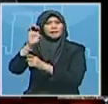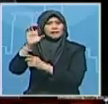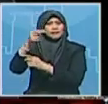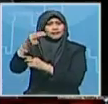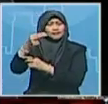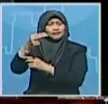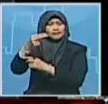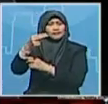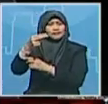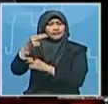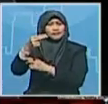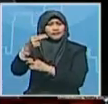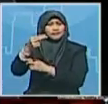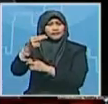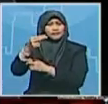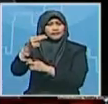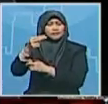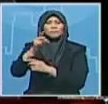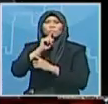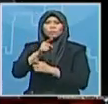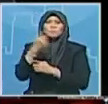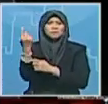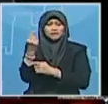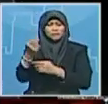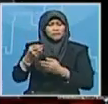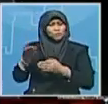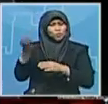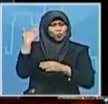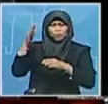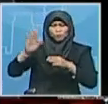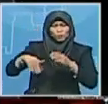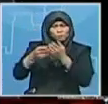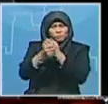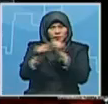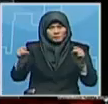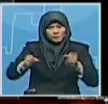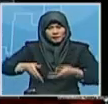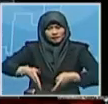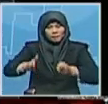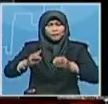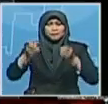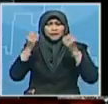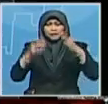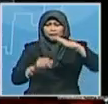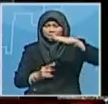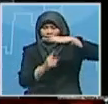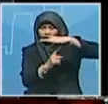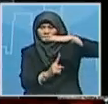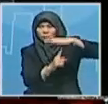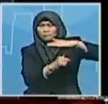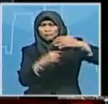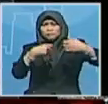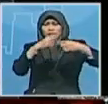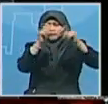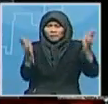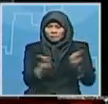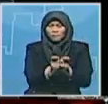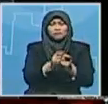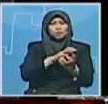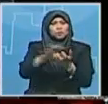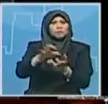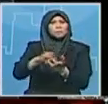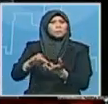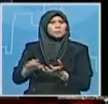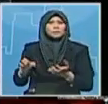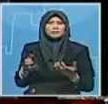Okay. Selama ni motor dia orang pacat, dia accident tak tentulah. Sejak 2008, PAS Mentah tak